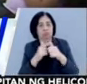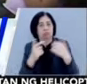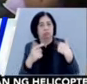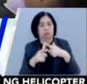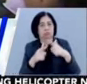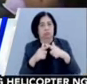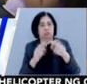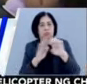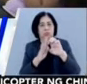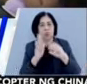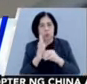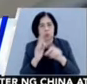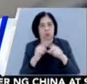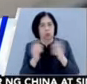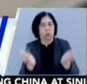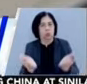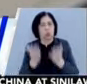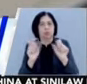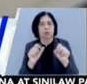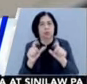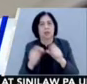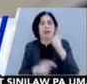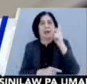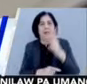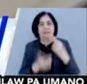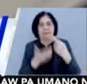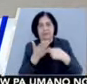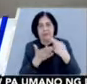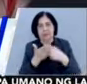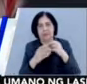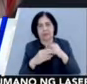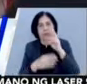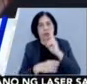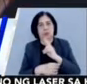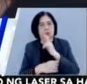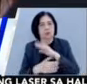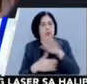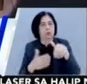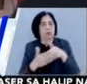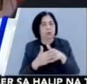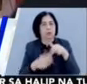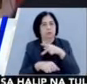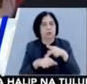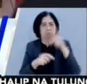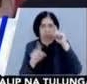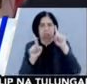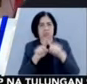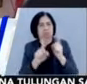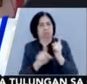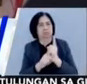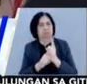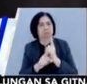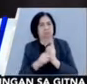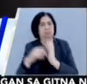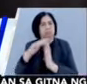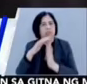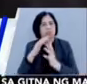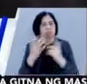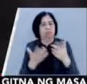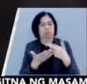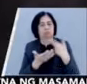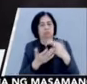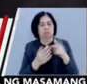order para isulong ang pagbibenta ng half rice sa mga kainan sa buong bansa. Pabor naman ang mga nakausap kong suki ng mga kainan. Sakto